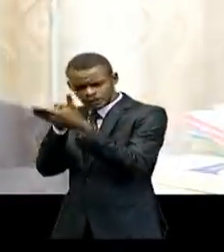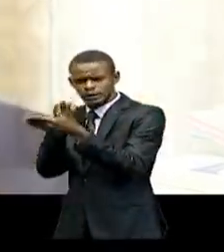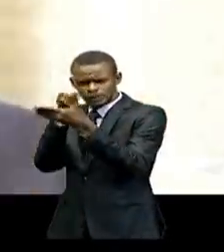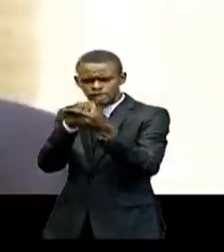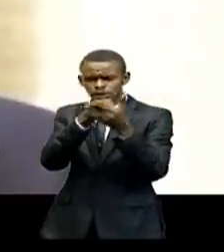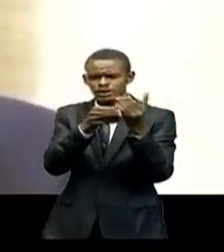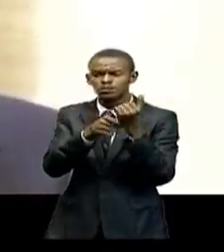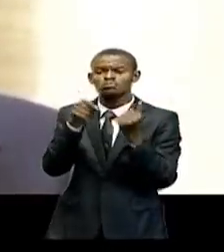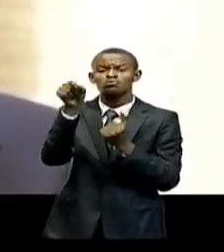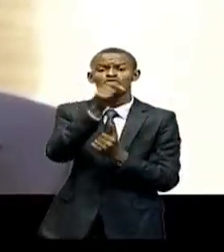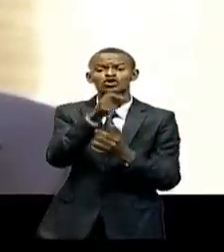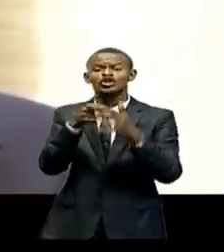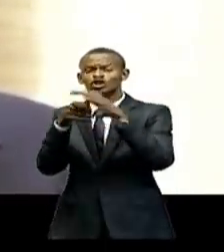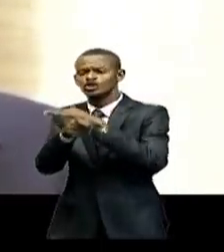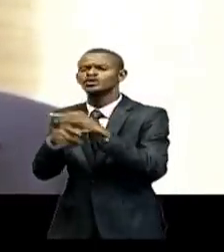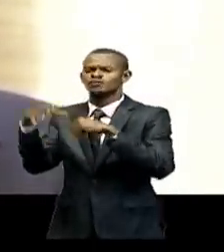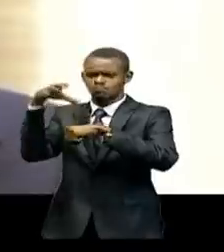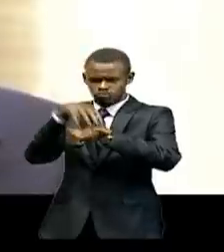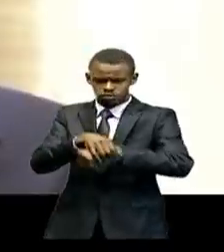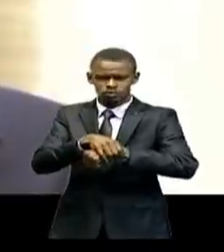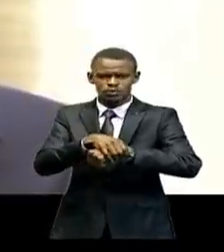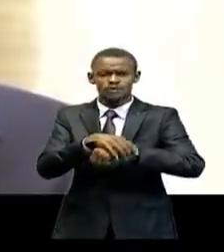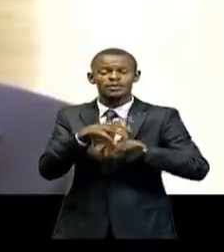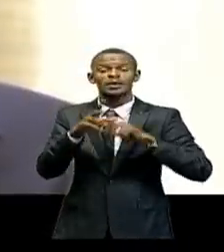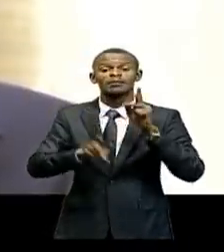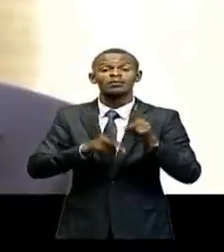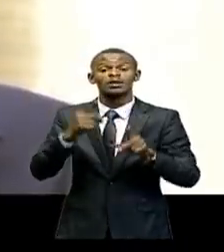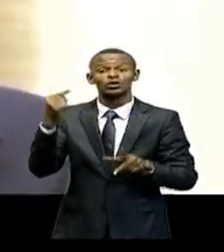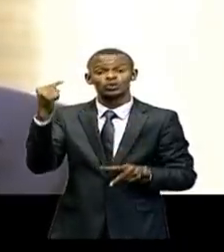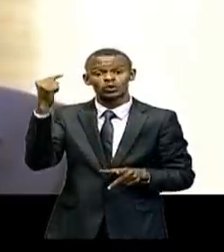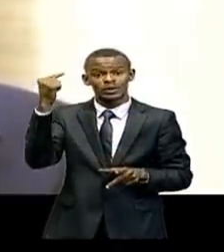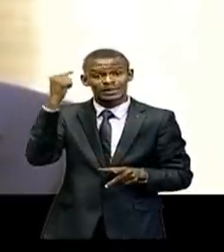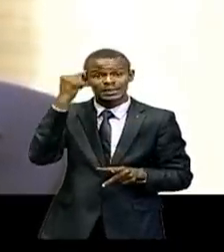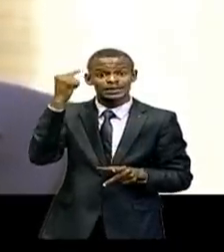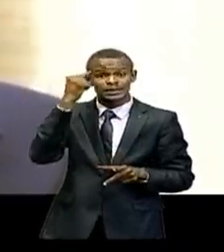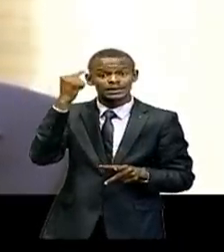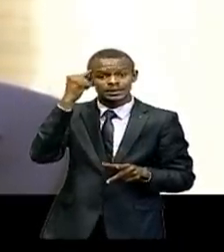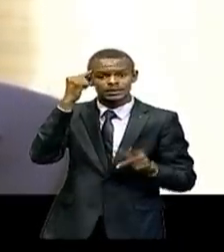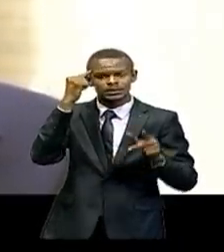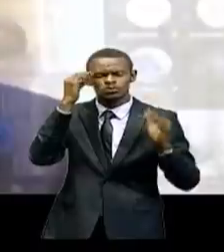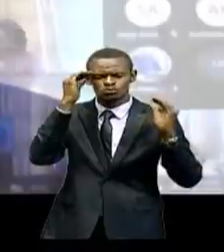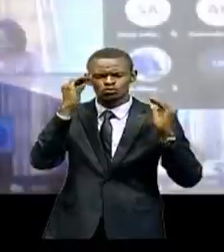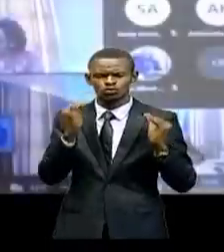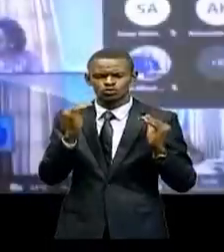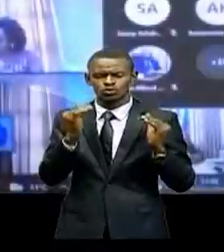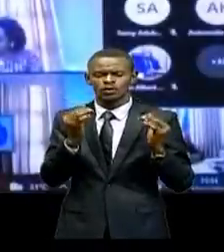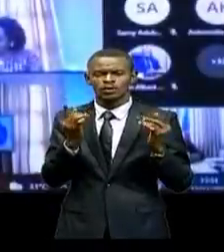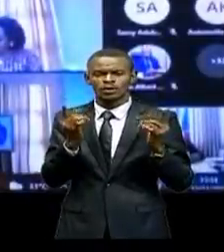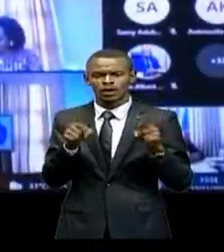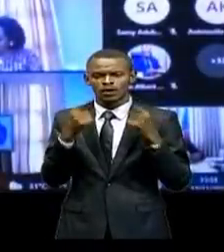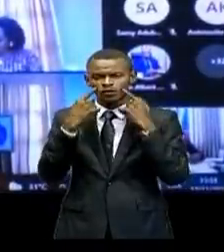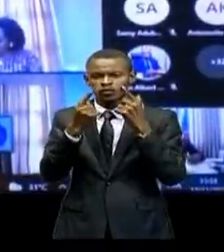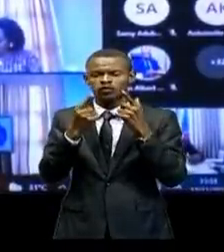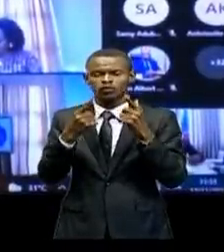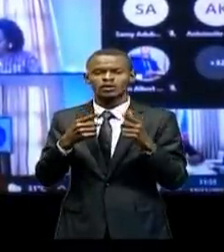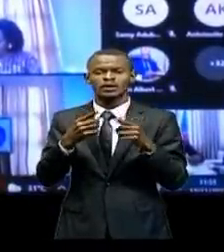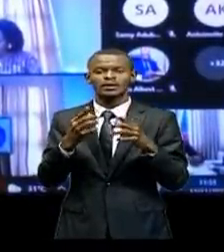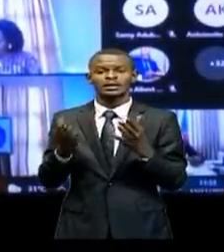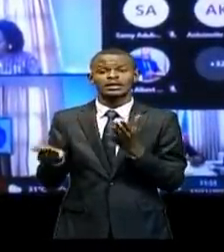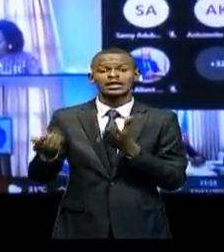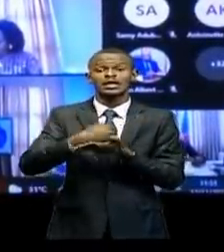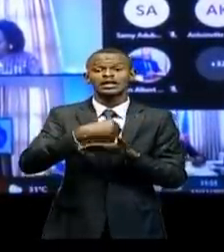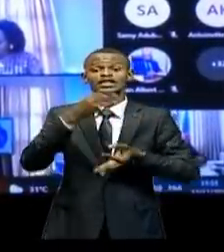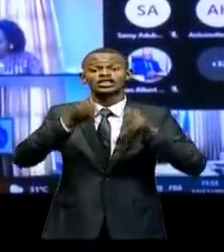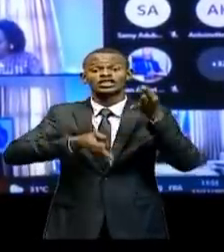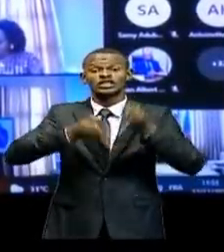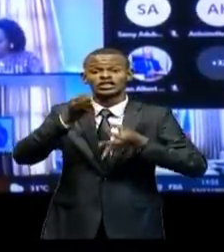criminalité. L'état d'esprit de la population a été marqué par la rentrée judiciaire au Conseil d'État. Des vives réactions et